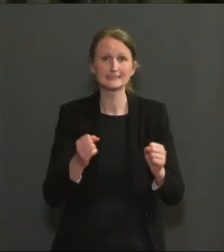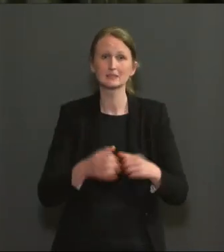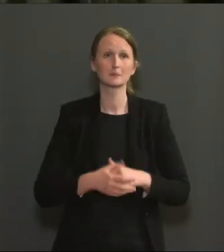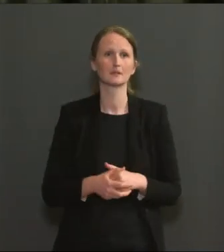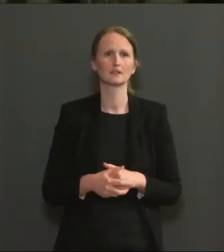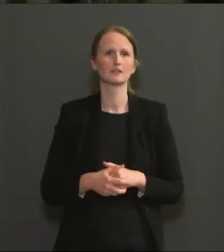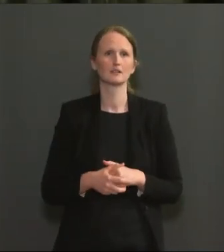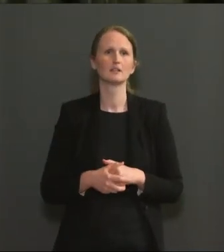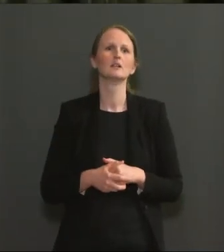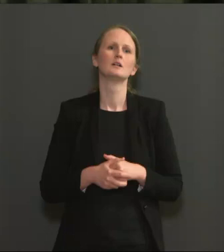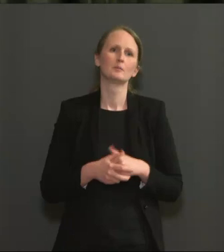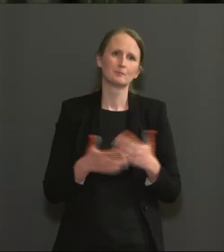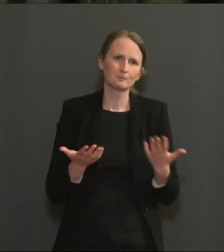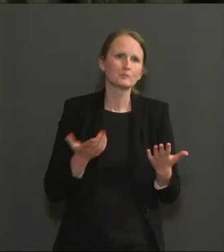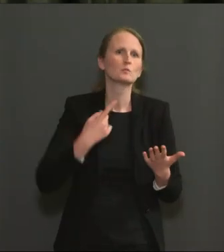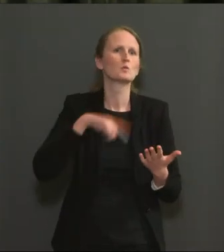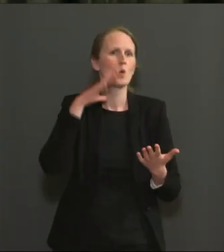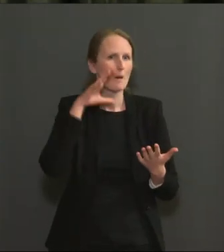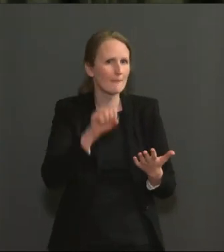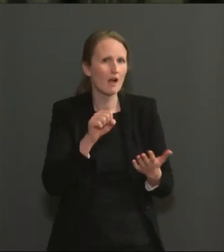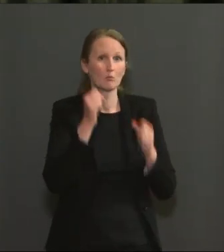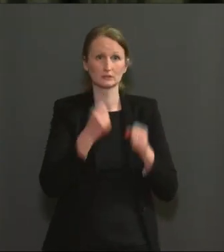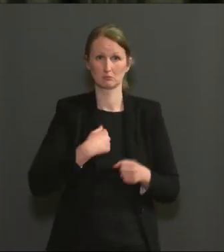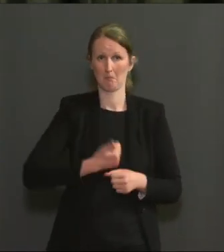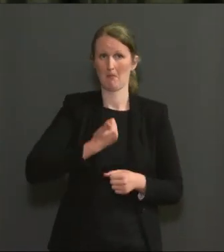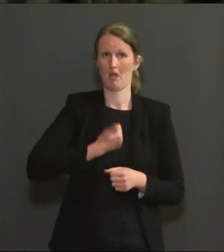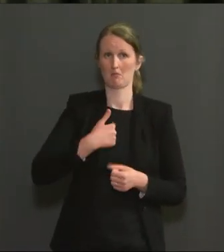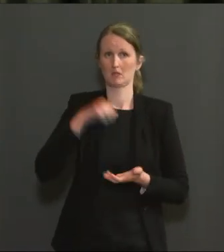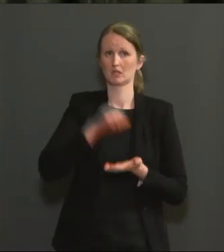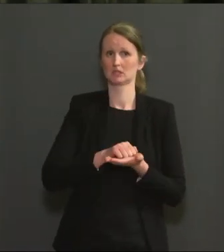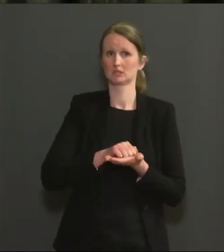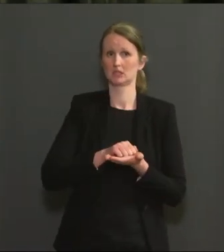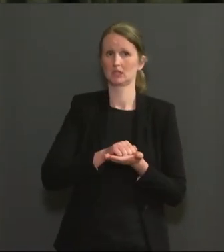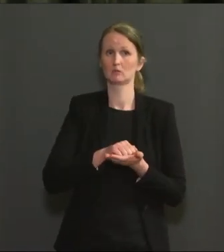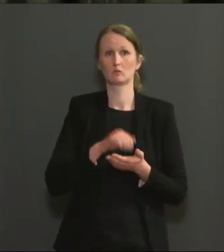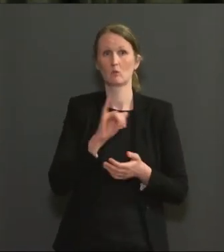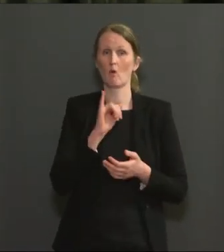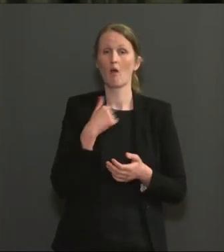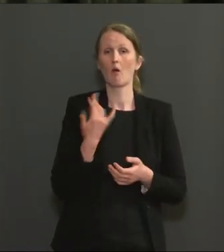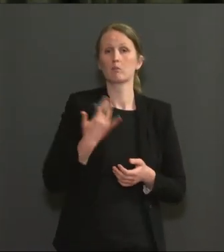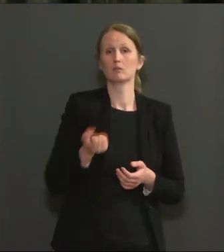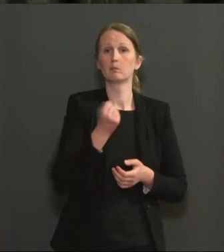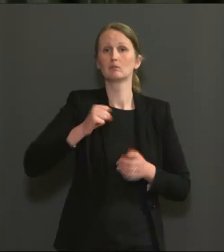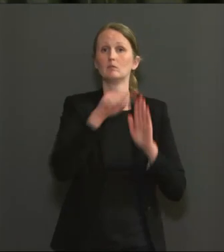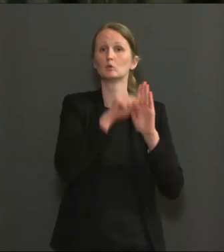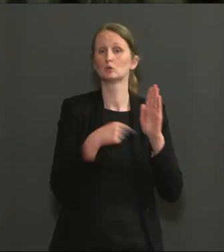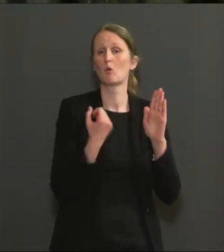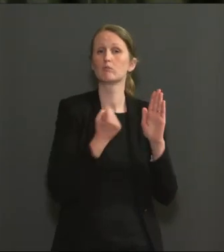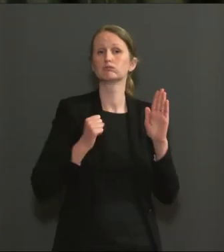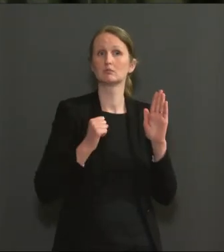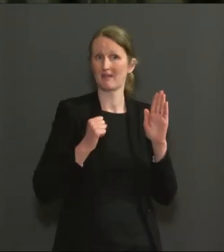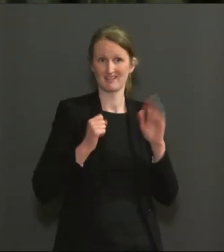duel peut avoir des conséquences importantes pour la société dans son ensemble ces règles elles ne sont pas là pour nous entraver pour nous